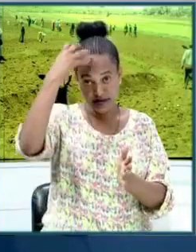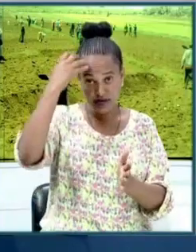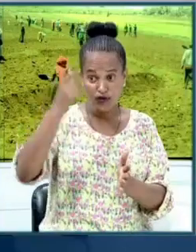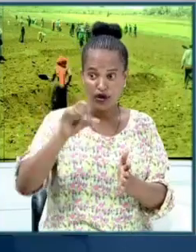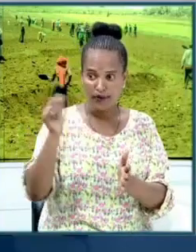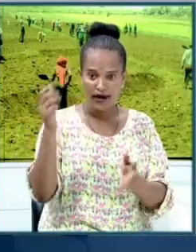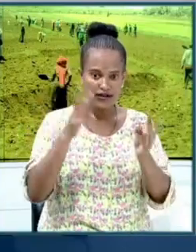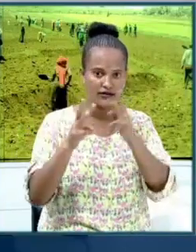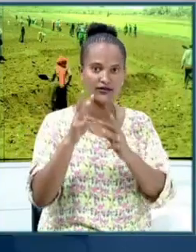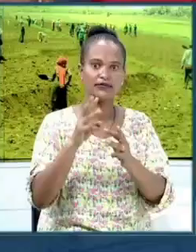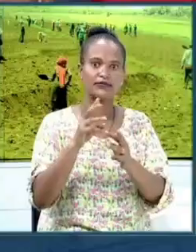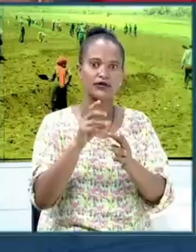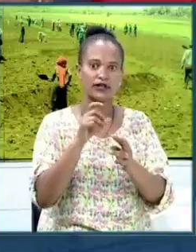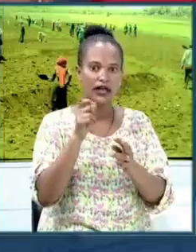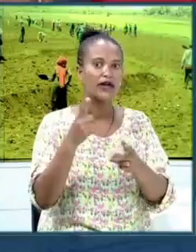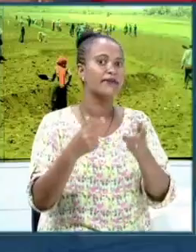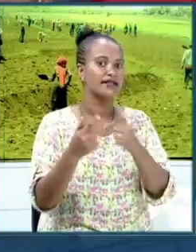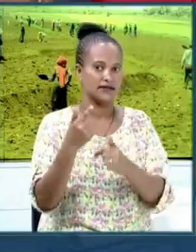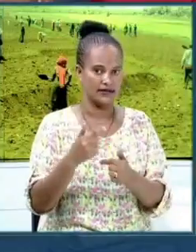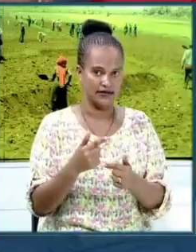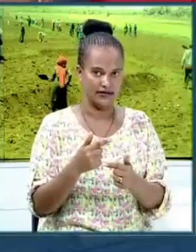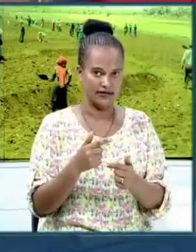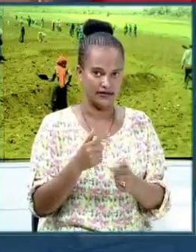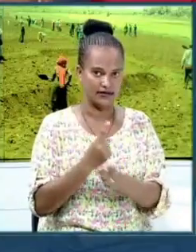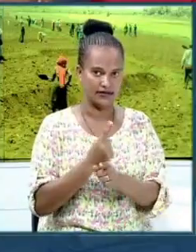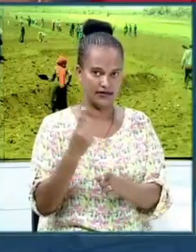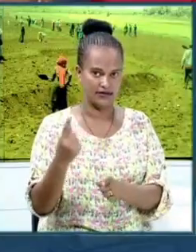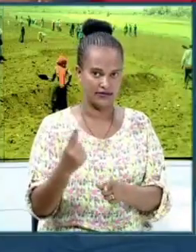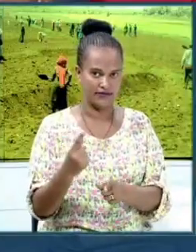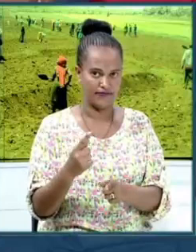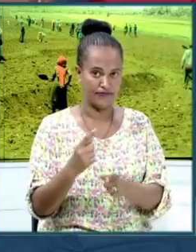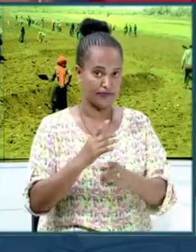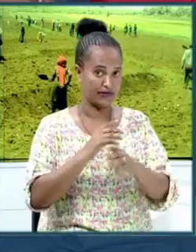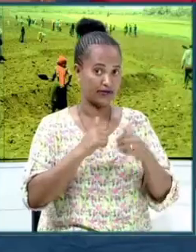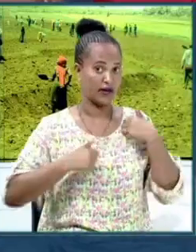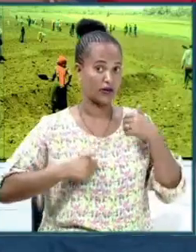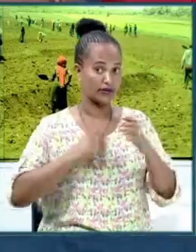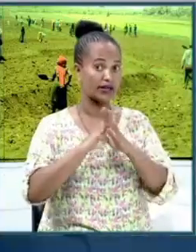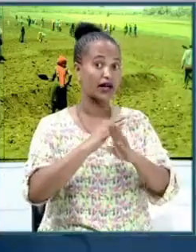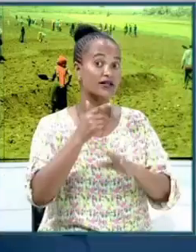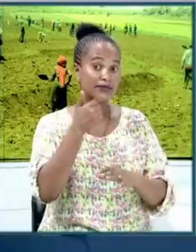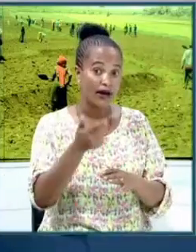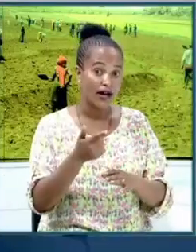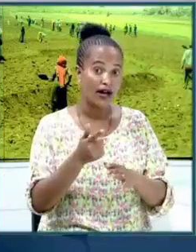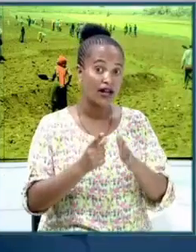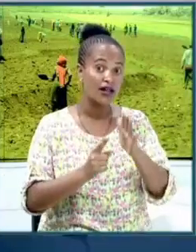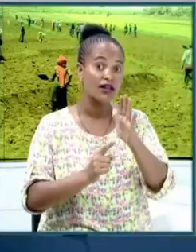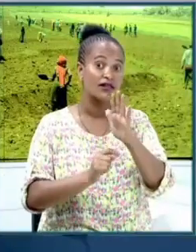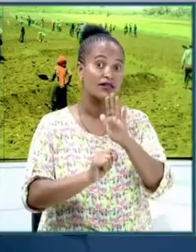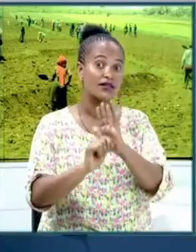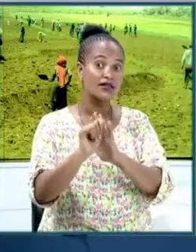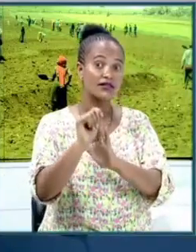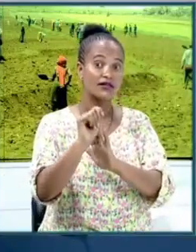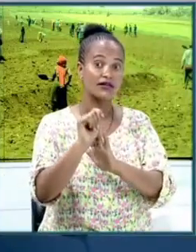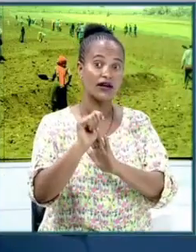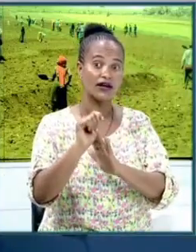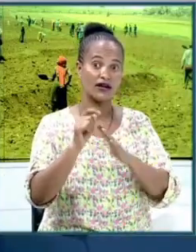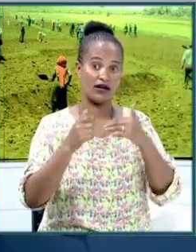ፀገም ከይተእትውና ዝብል እውን ኣነ ትክክል እዩ። ስውን ሰራዊት ምክልኻል ዝበሃል ትግራይ ዘይብሉ ሰራዊት